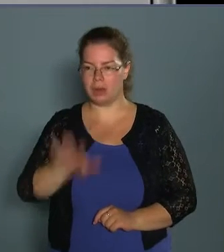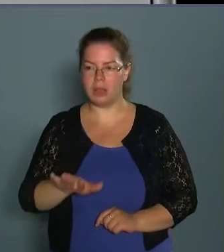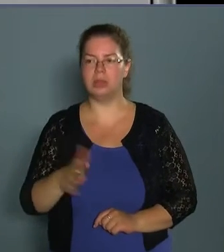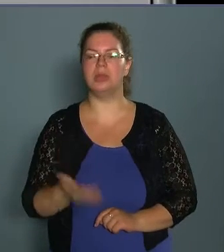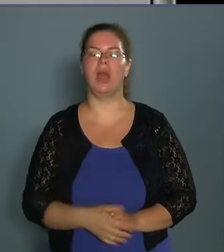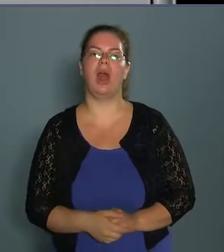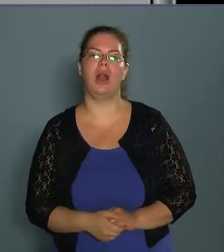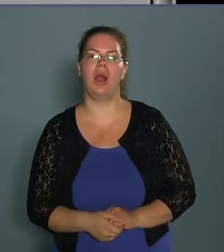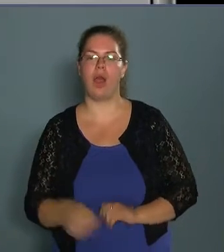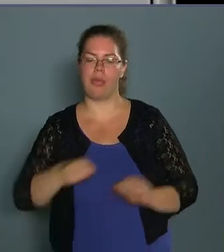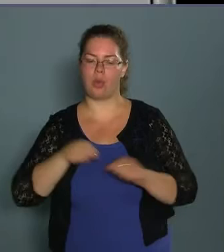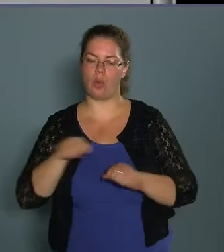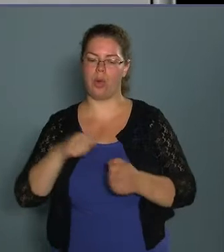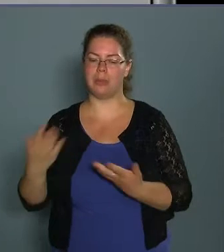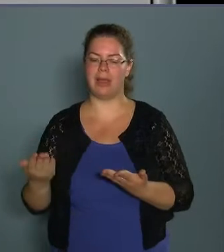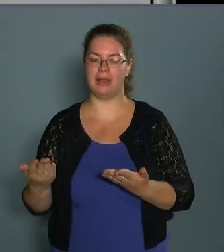az önkormányzat